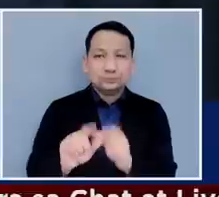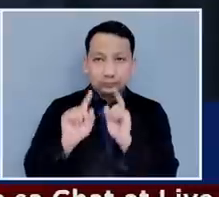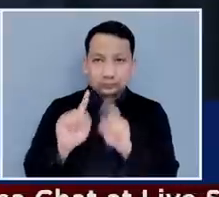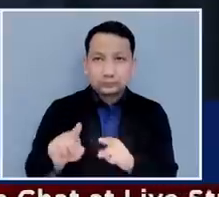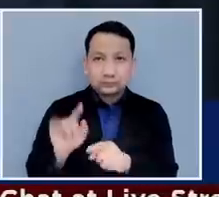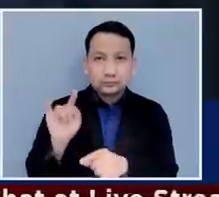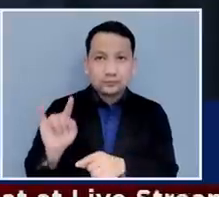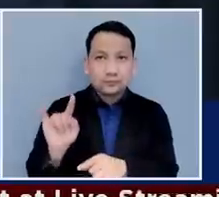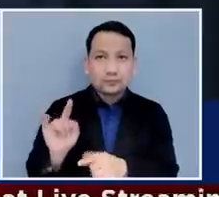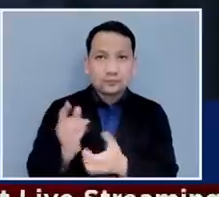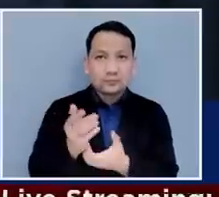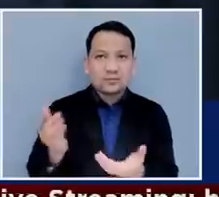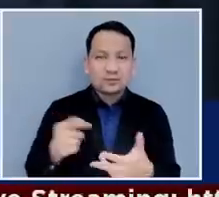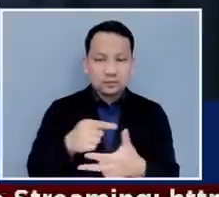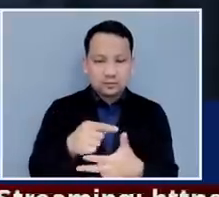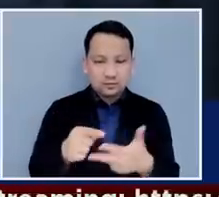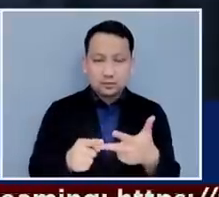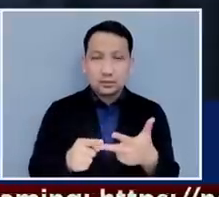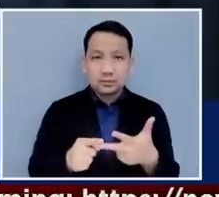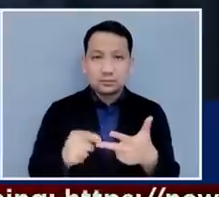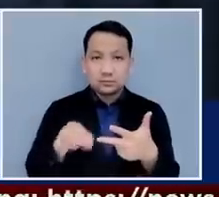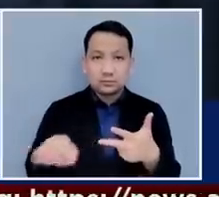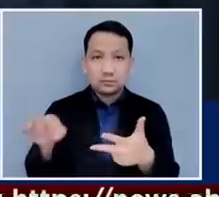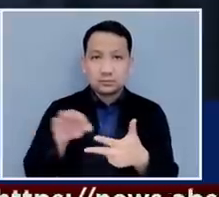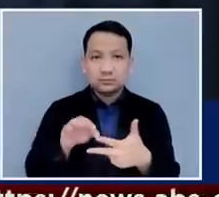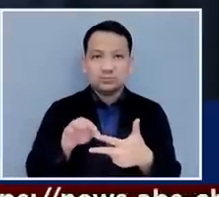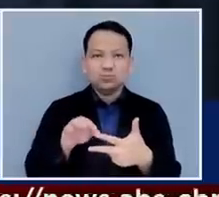By these three accounts,